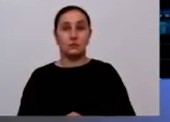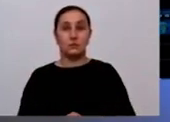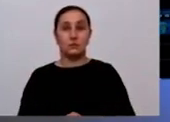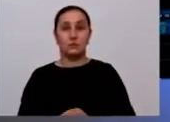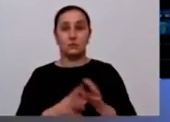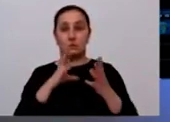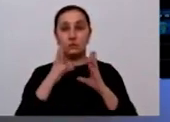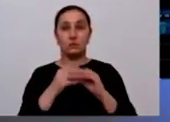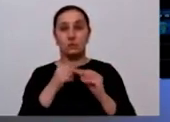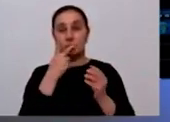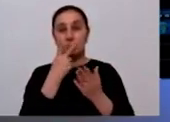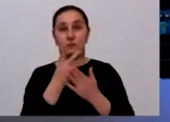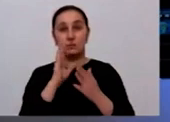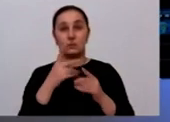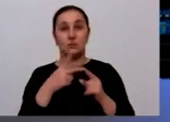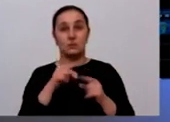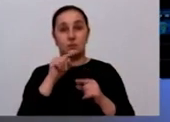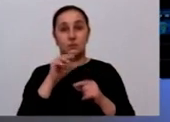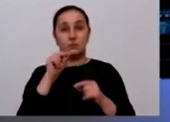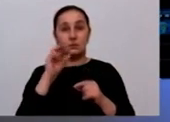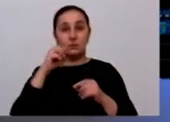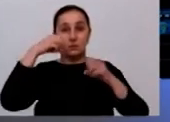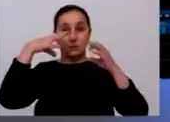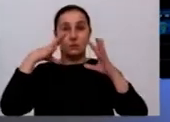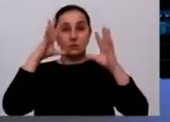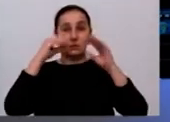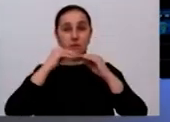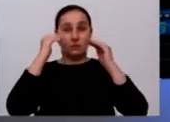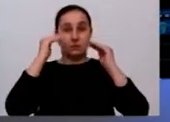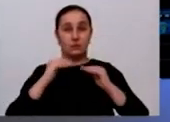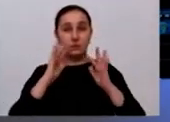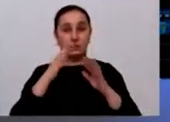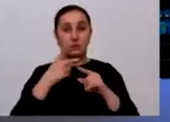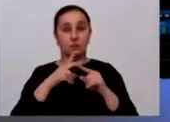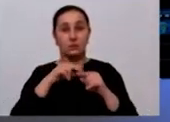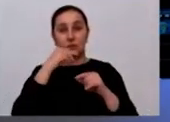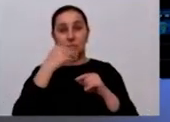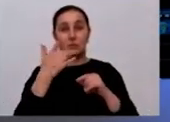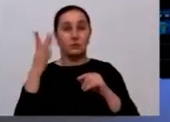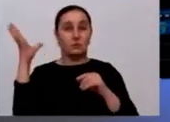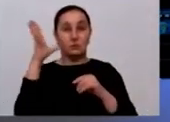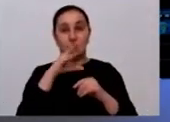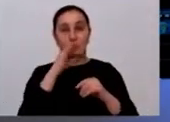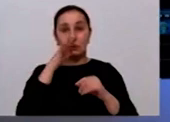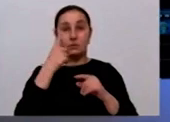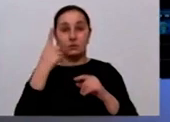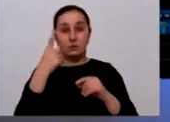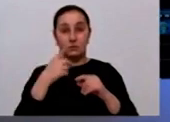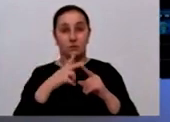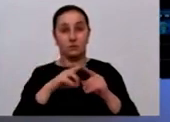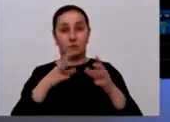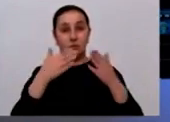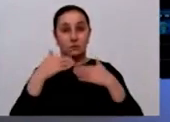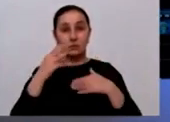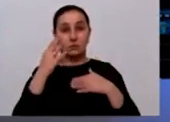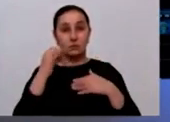Umumiy ko'rishingiz mumkin. Demak, bizda chiroqlarimiz sal pastroqqa tushib qoldi. Shu uchun biz hammasini bir vaqtning o'zida olib turib,